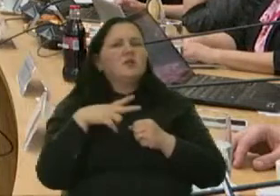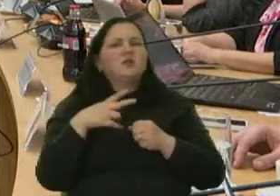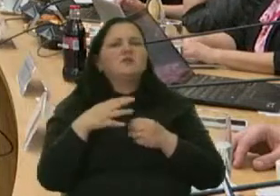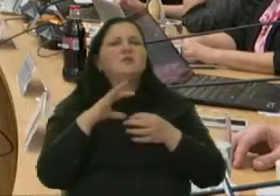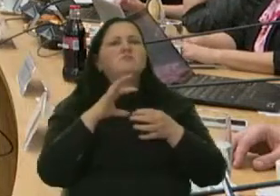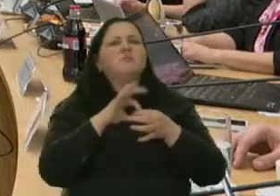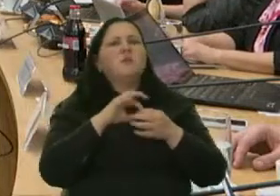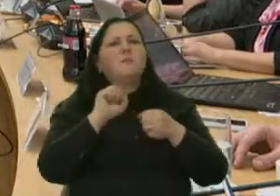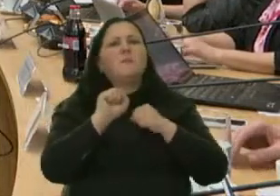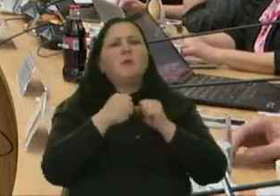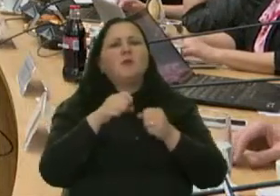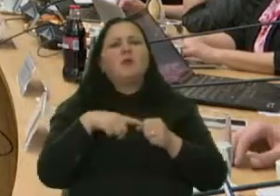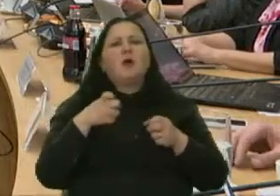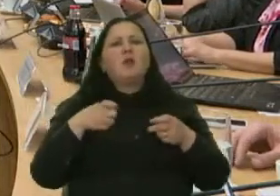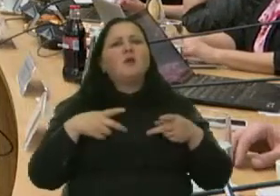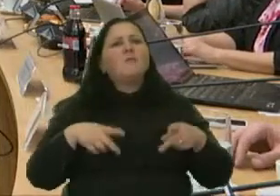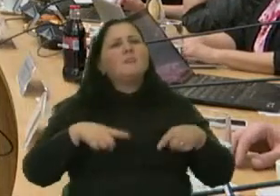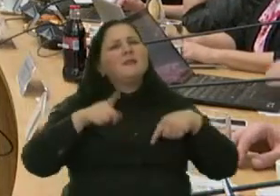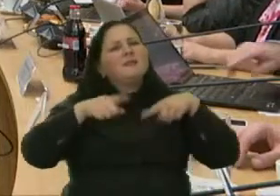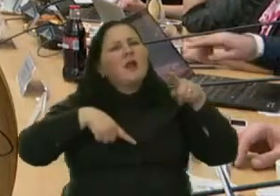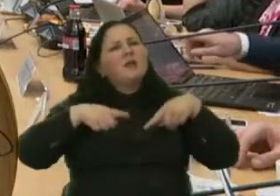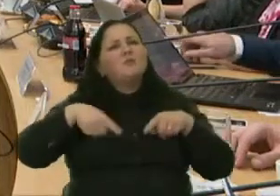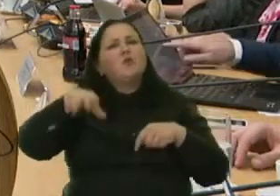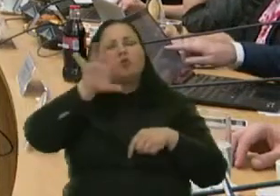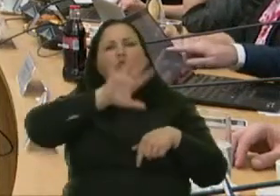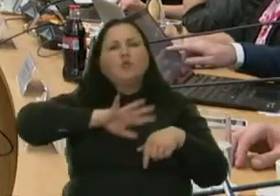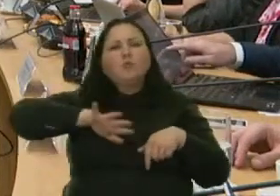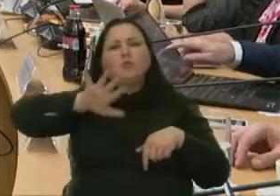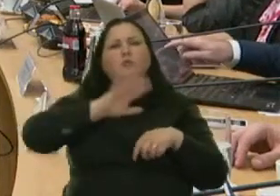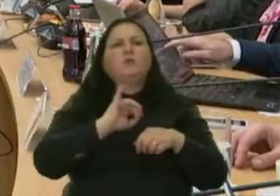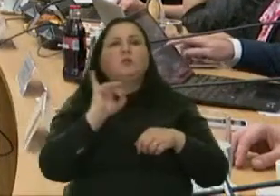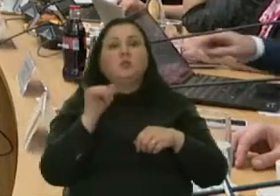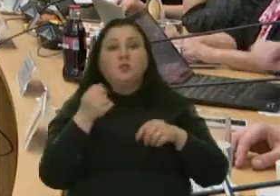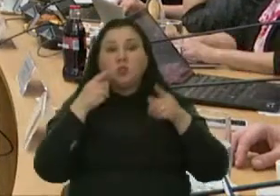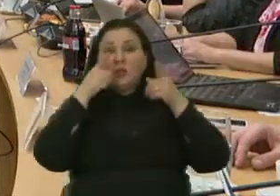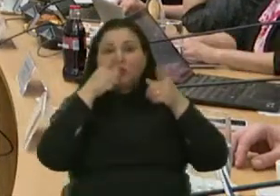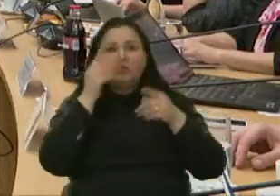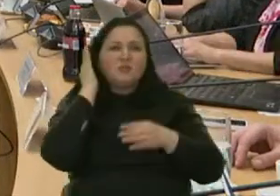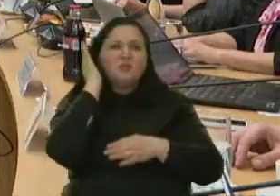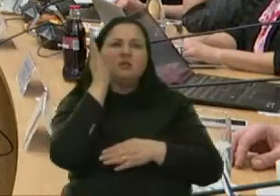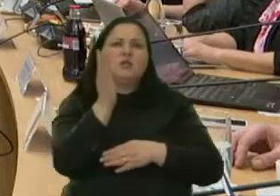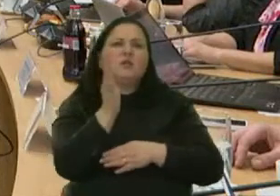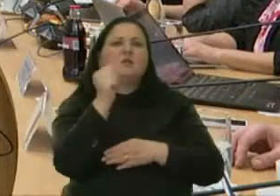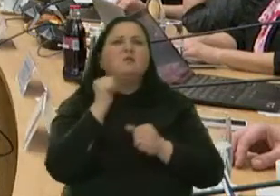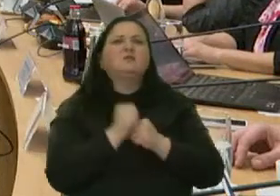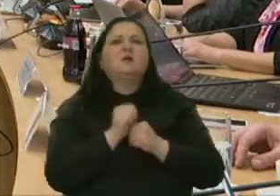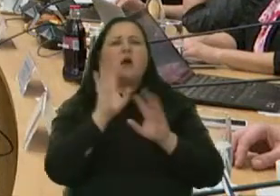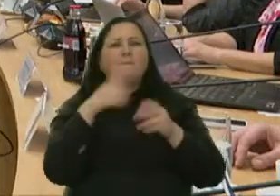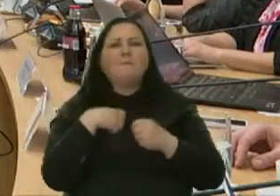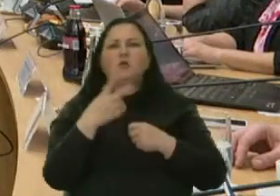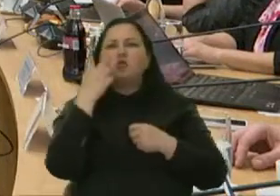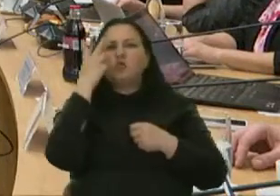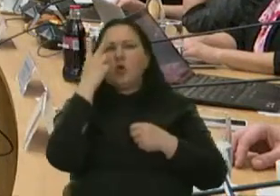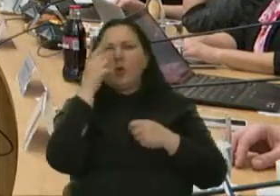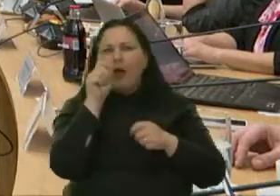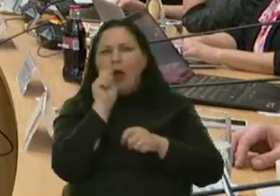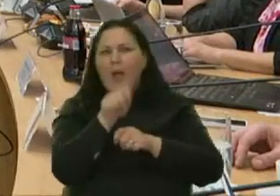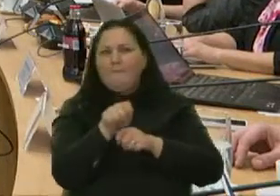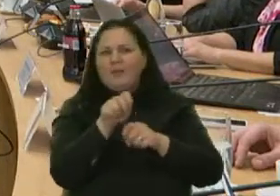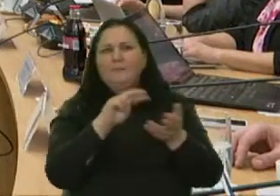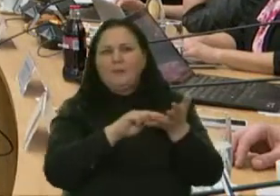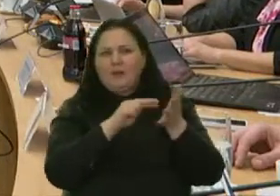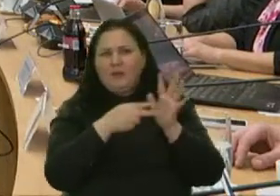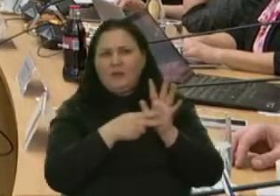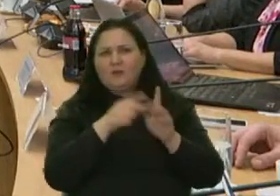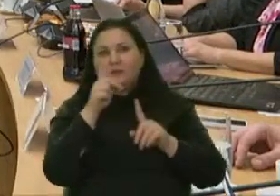alternative al transportului public și în această direcție am două amendamente pregătite dacă